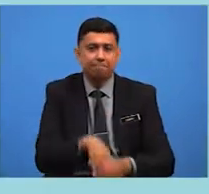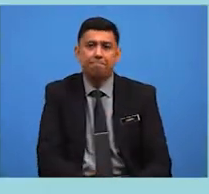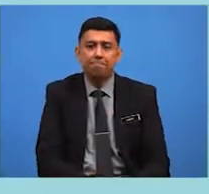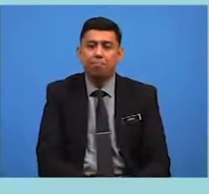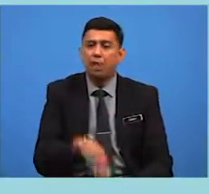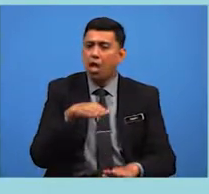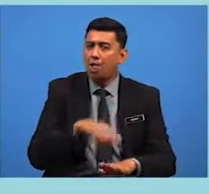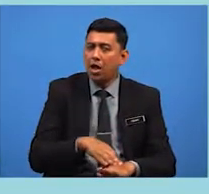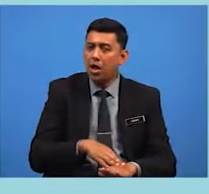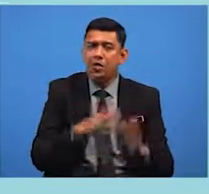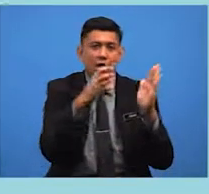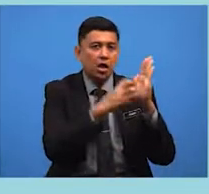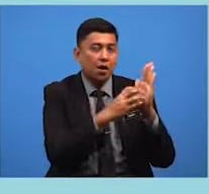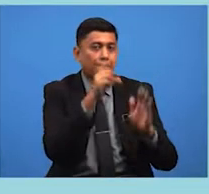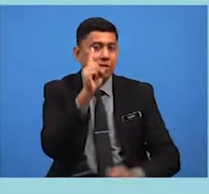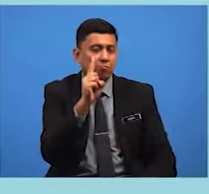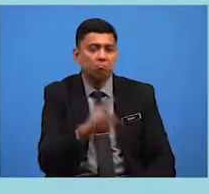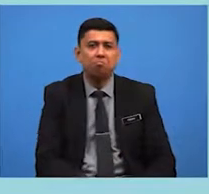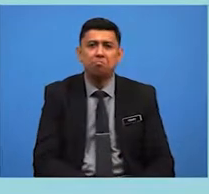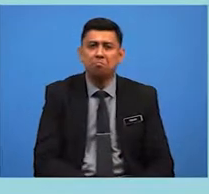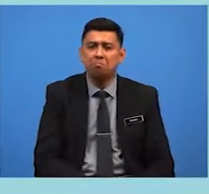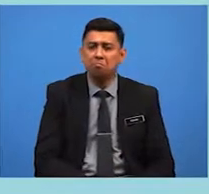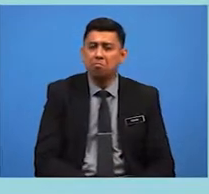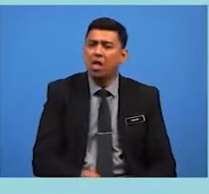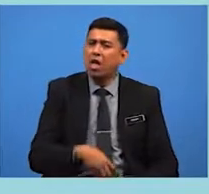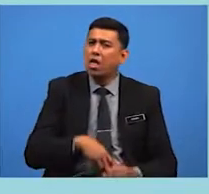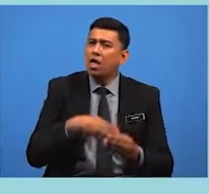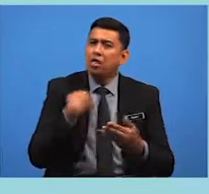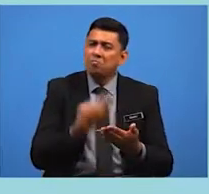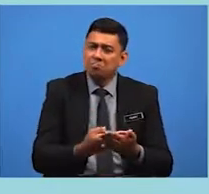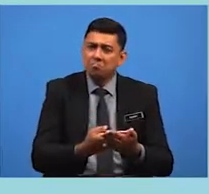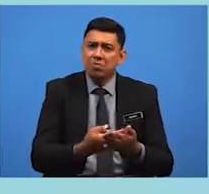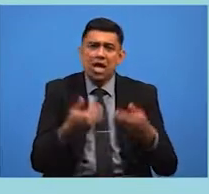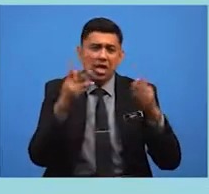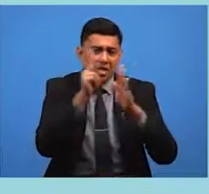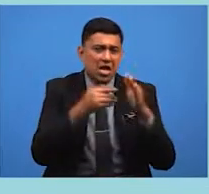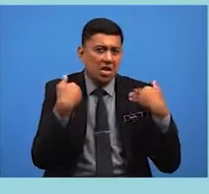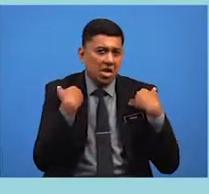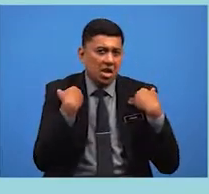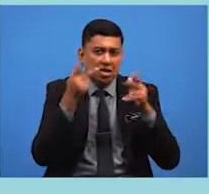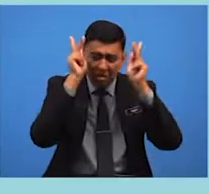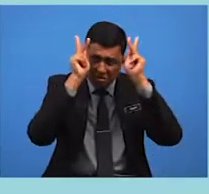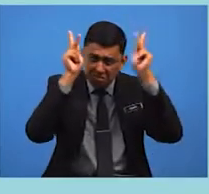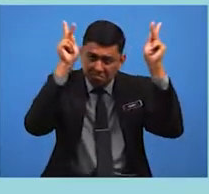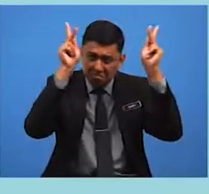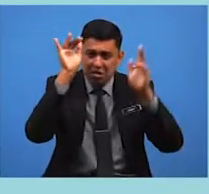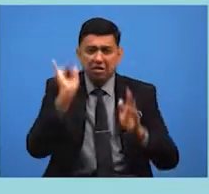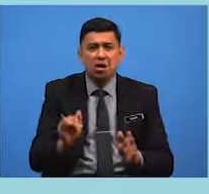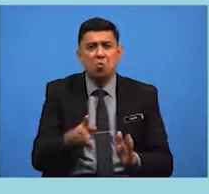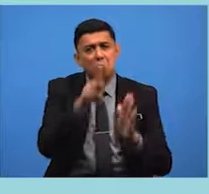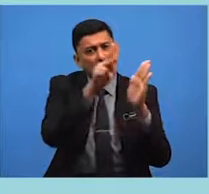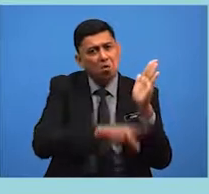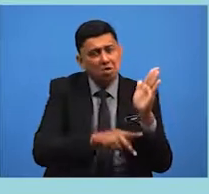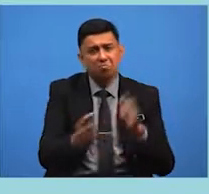Pada rangkap pertama, penyajak menyampaikan tentang keadaan diri Kijang yang semakin kurang